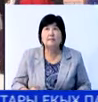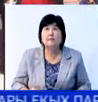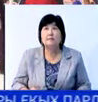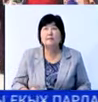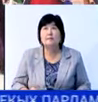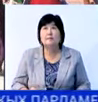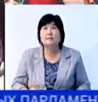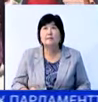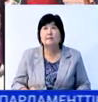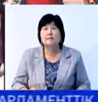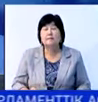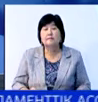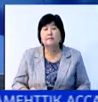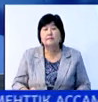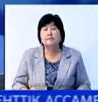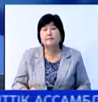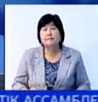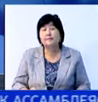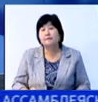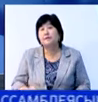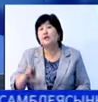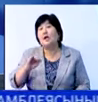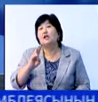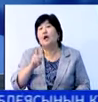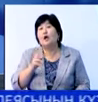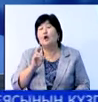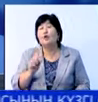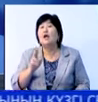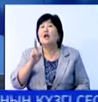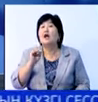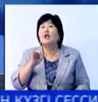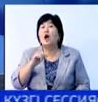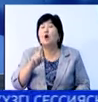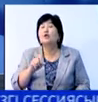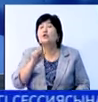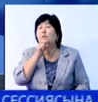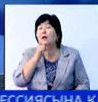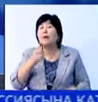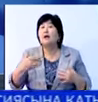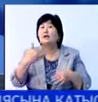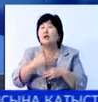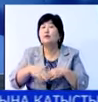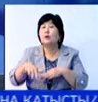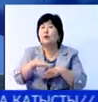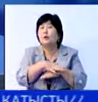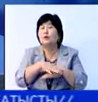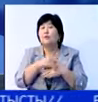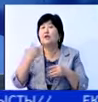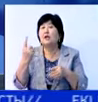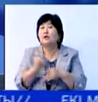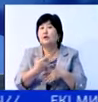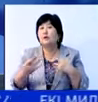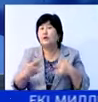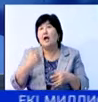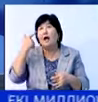Қожахметов, Қызылорда телеарнасы. Жаңақорған ауданында Қылауыз баба тарихи драмасы тұңғыш рет көрерменге жол тартты. Сондай-ақ